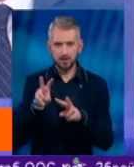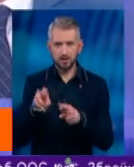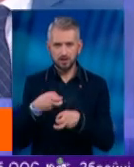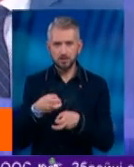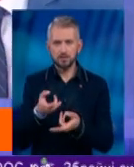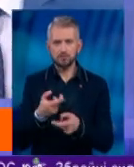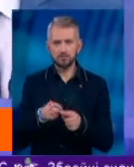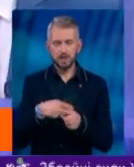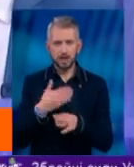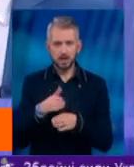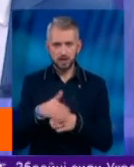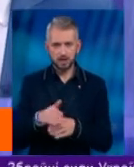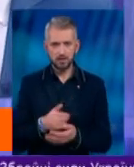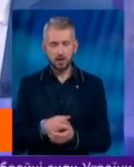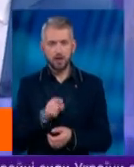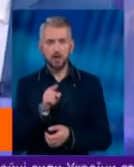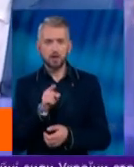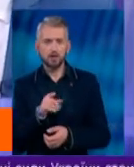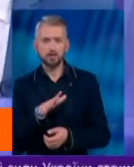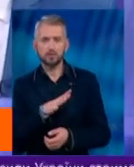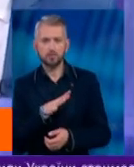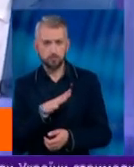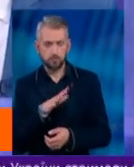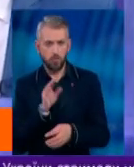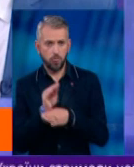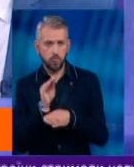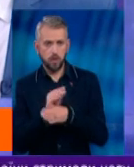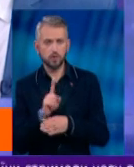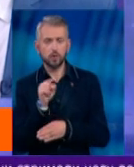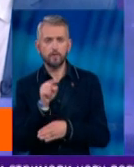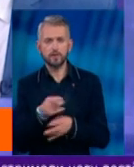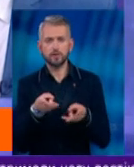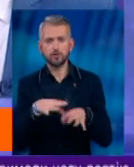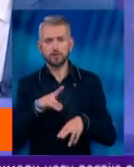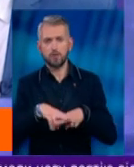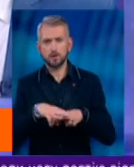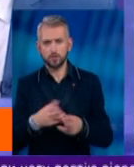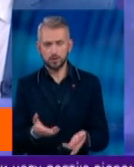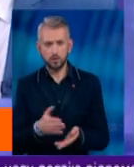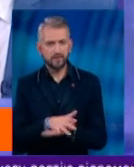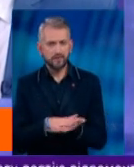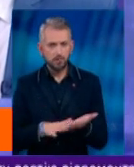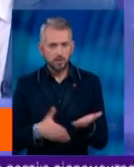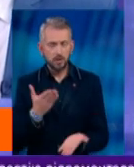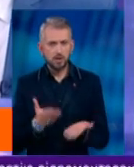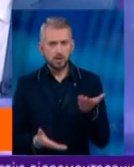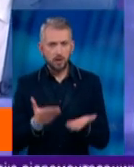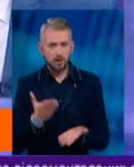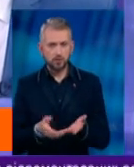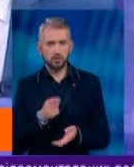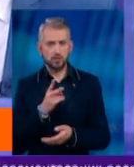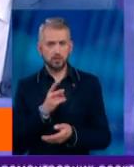взискати цей кредит. Йому ставили вину, те, що він залишив паспорт. Вибачте, якщо у вас на